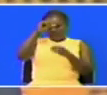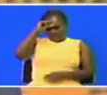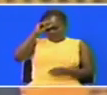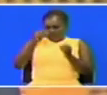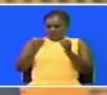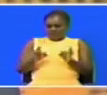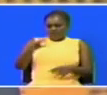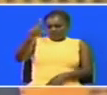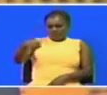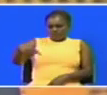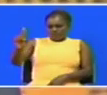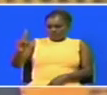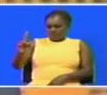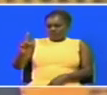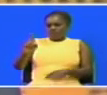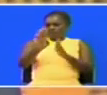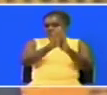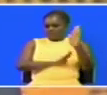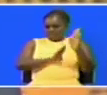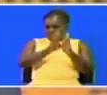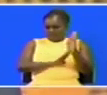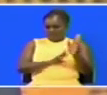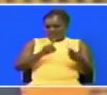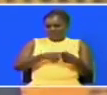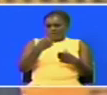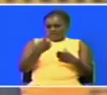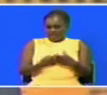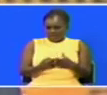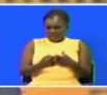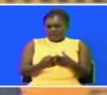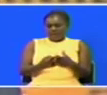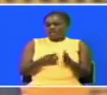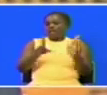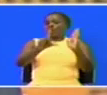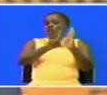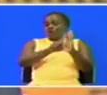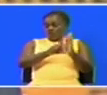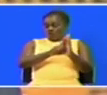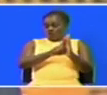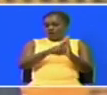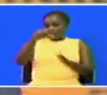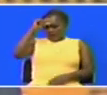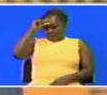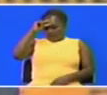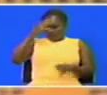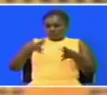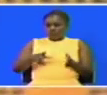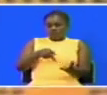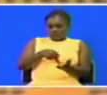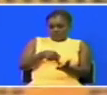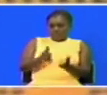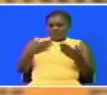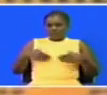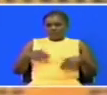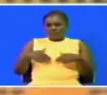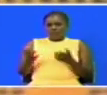Iwapo utapitishwa mswada huo na bunge na baada ya kuwasilishwa na kuwa sheria, serikali italazimika kulipa wale ambao